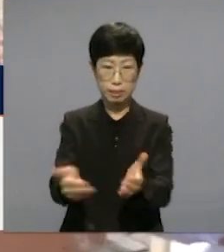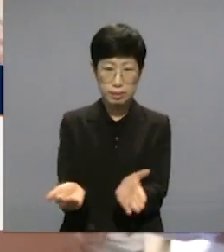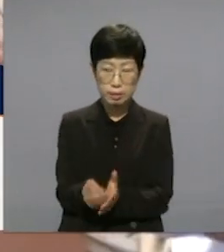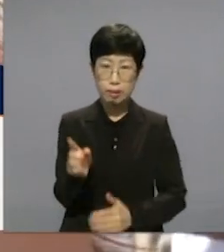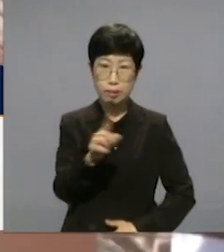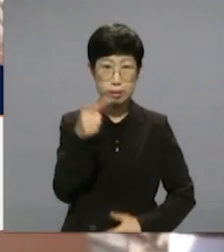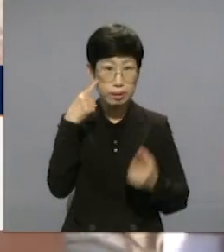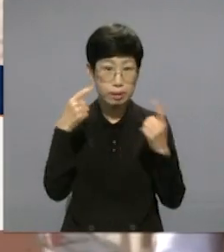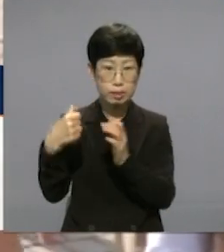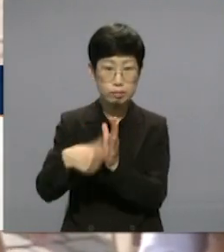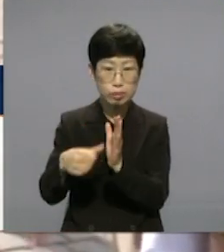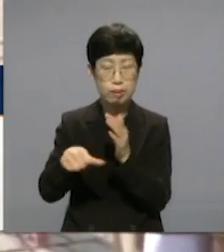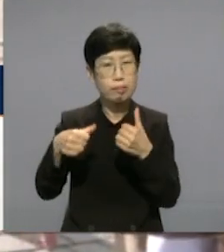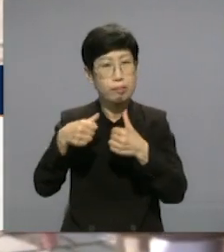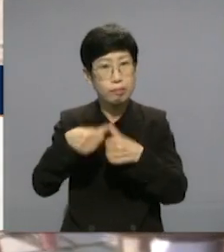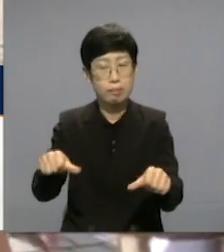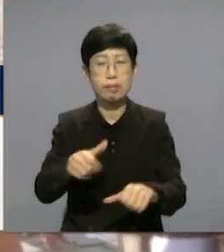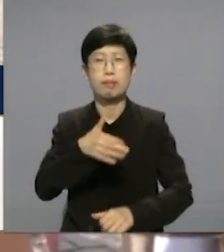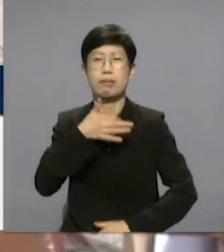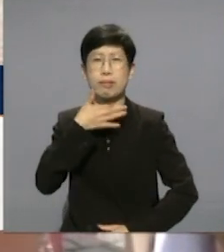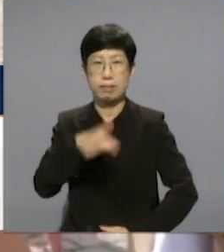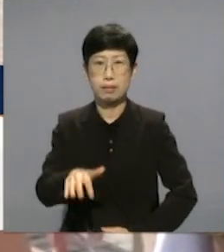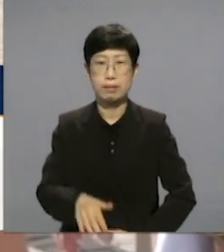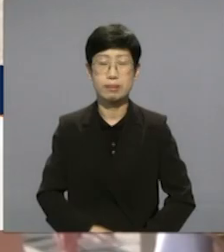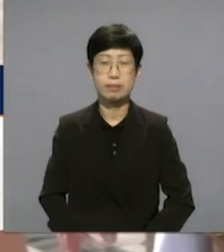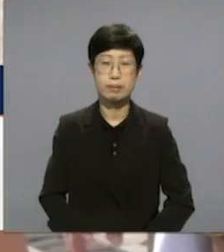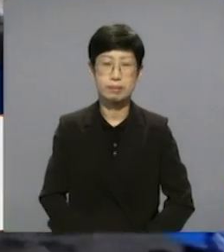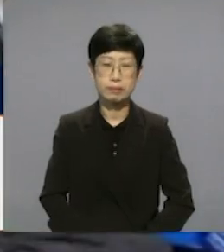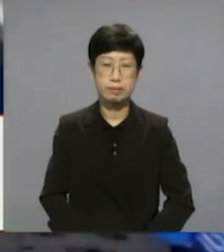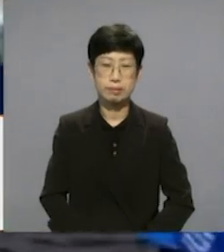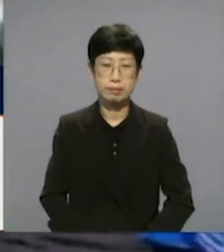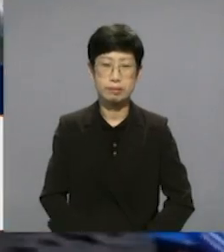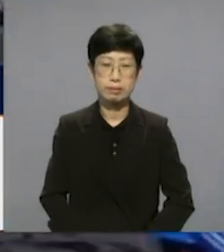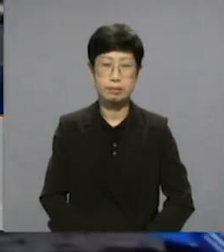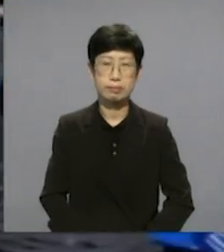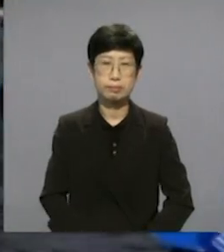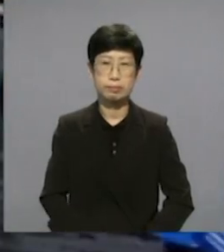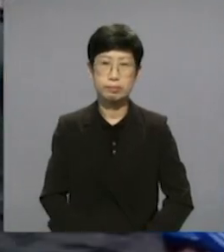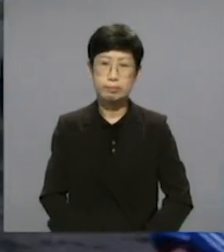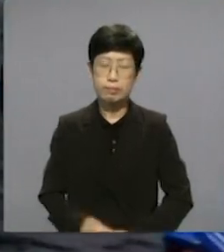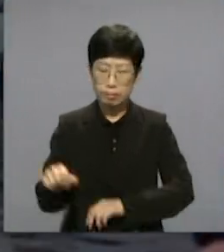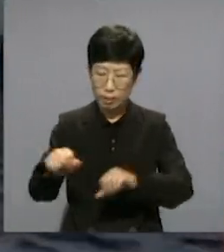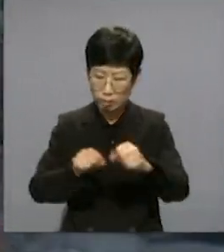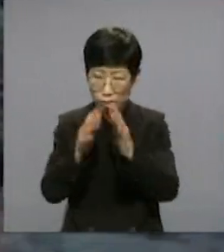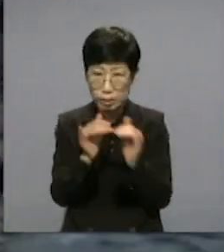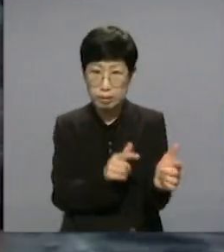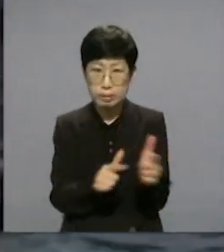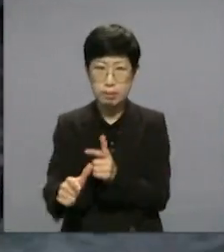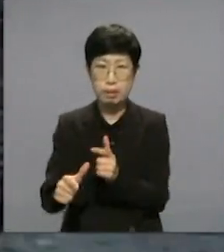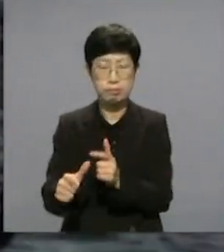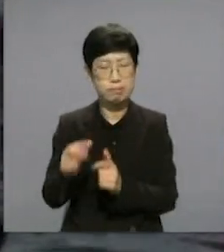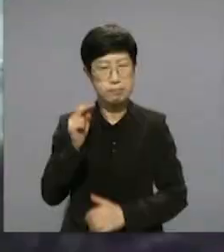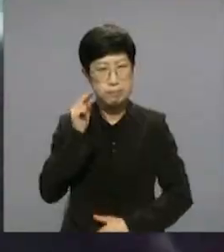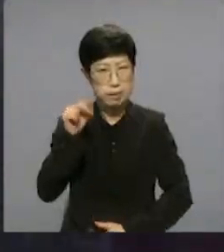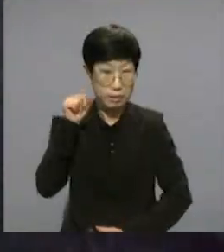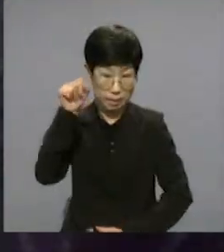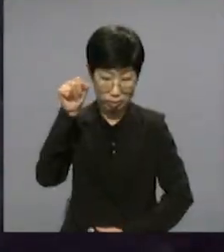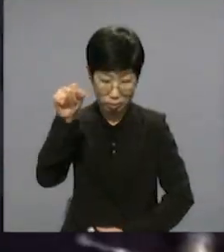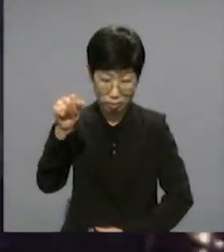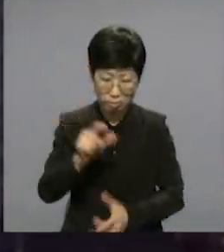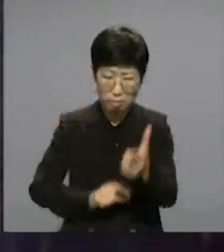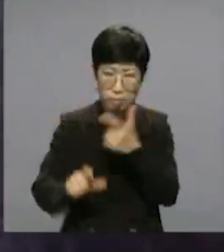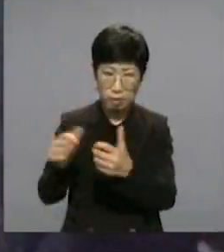telling the truth about what we are doing because we never damaged any monument. 기후활동가들의 과격 시위는 주목받기 위해서는 점점